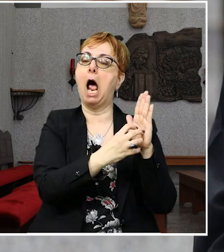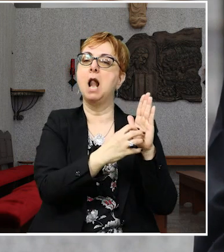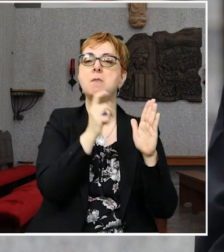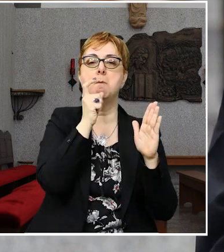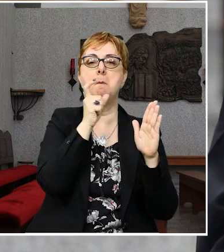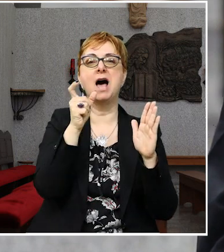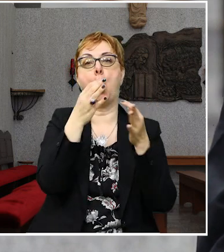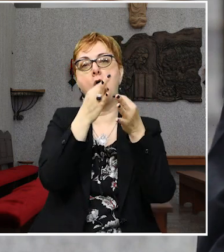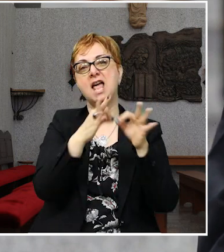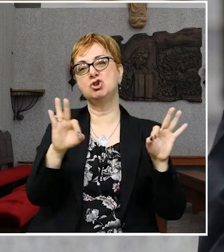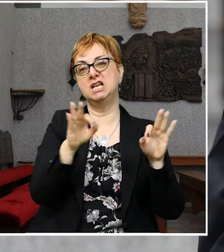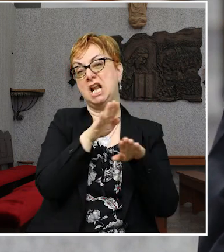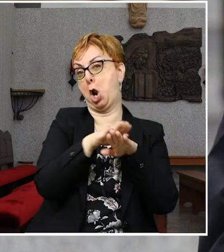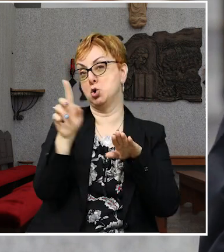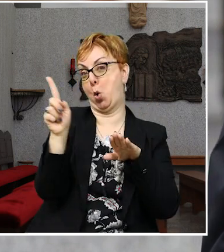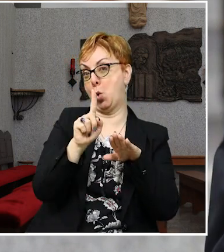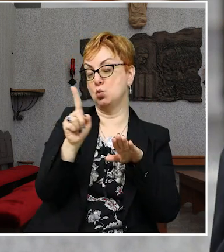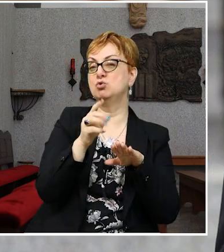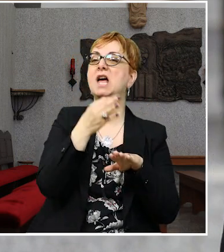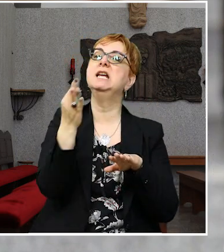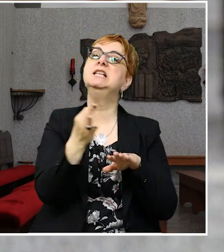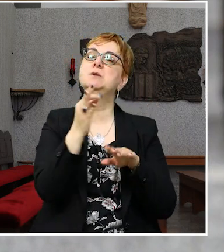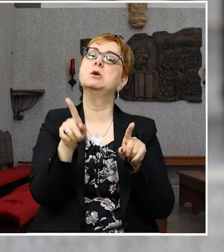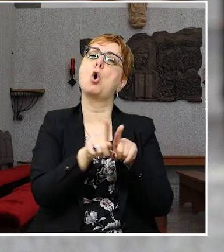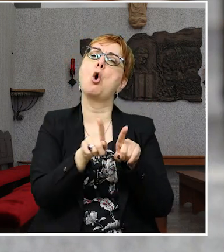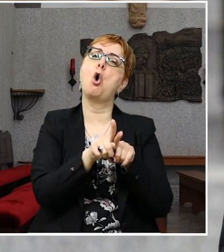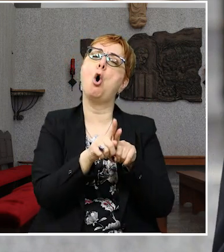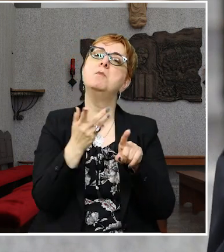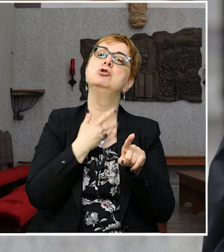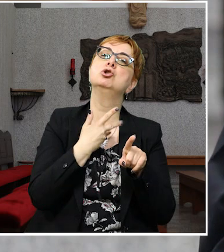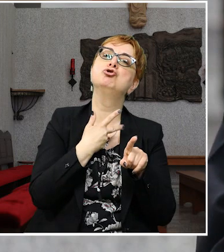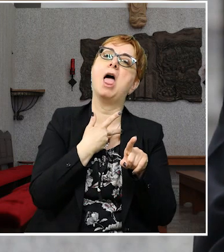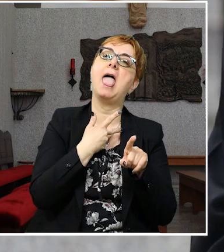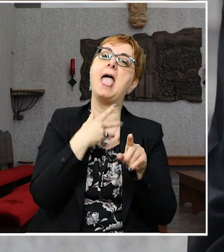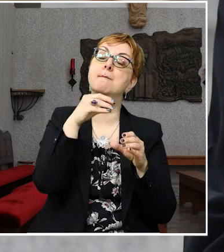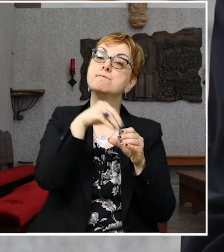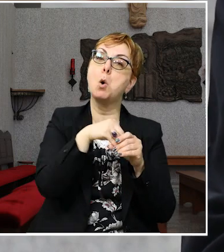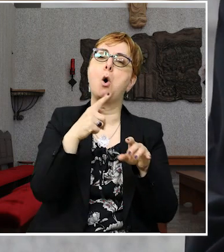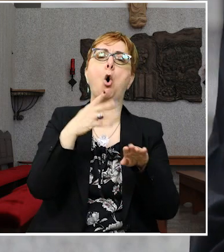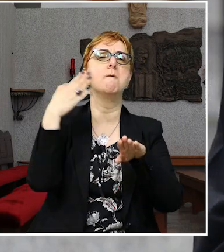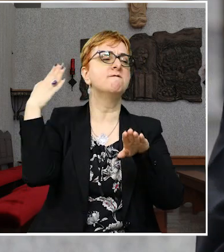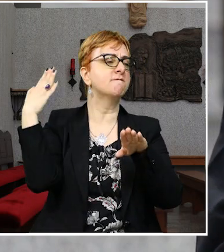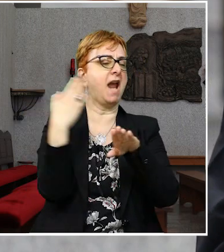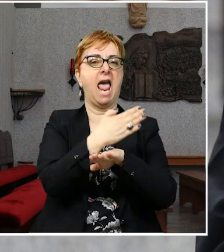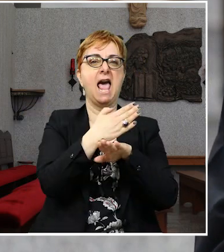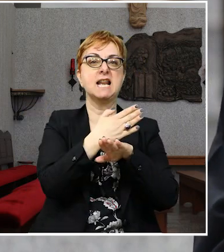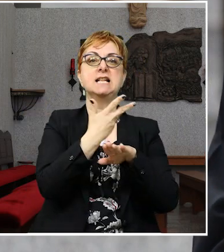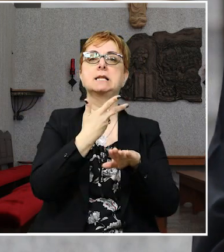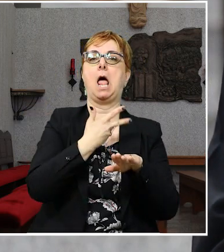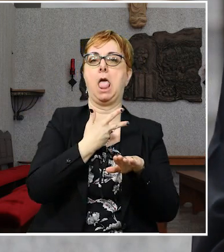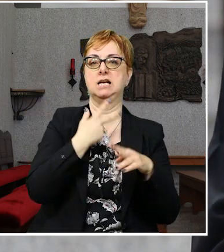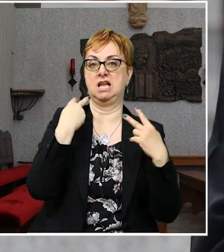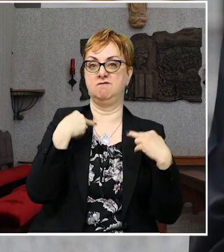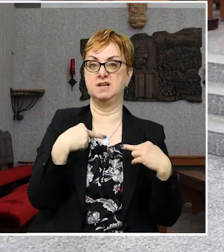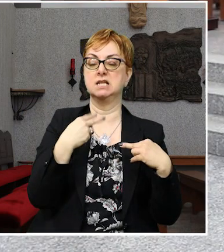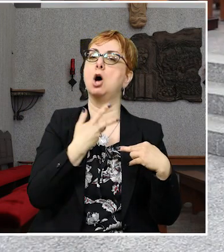parole raffinate e gentili, e spesso portano impresse le cicatrici